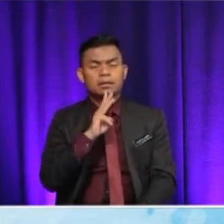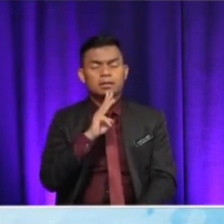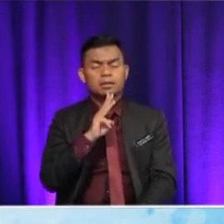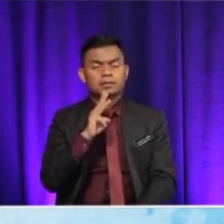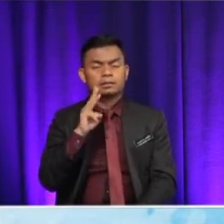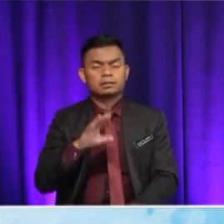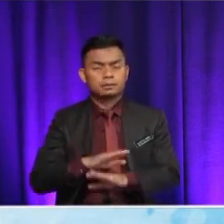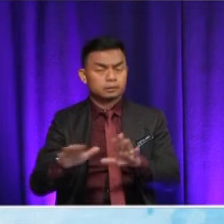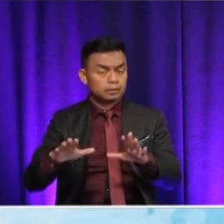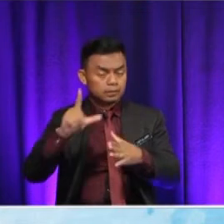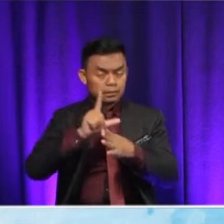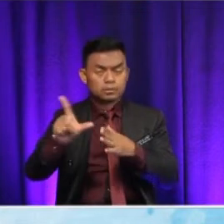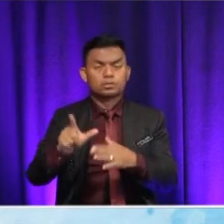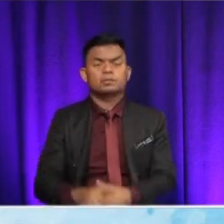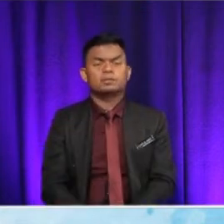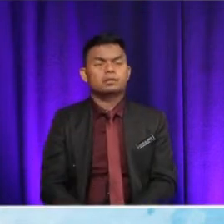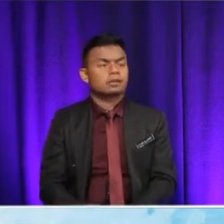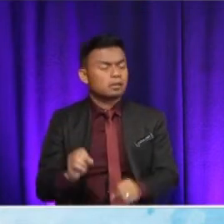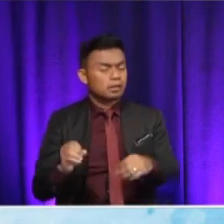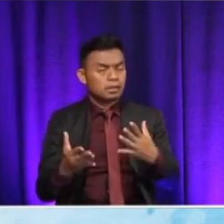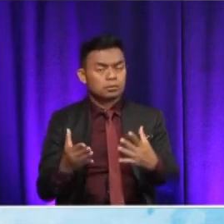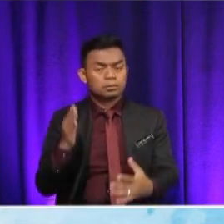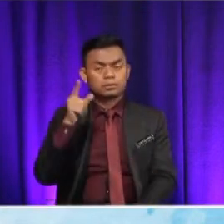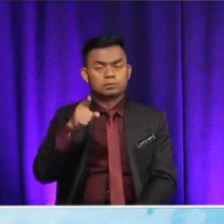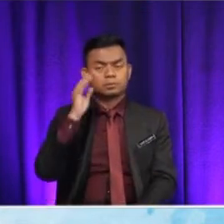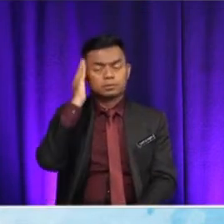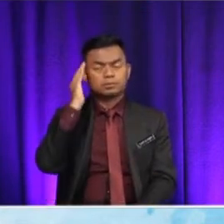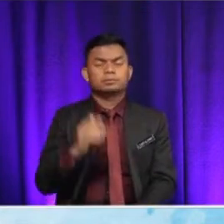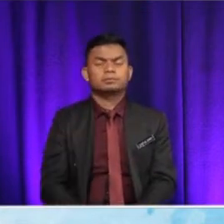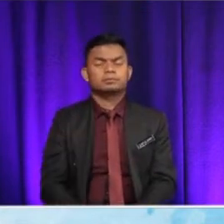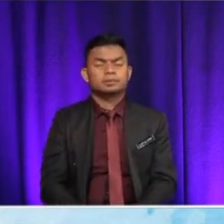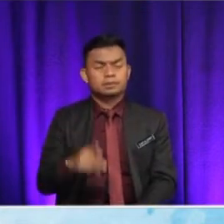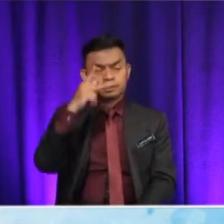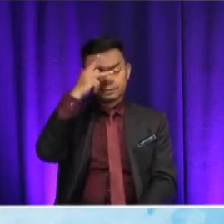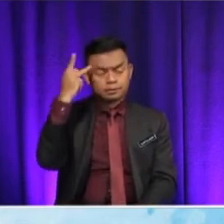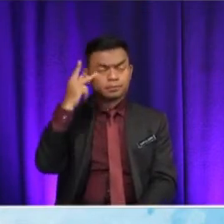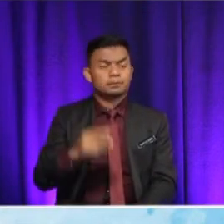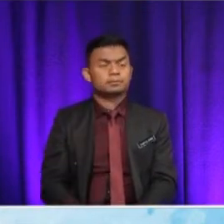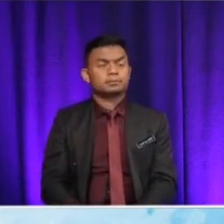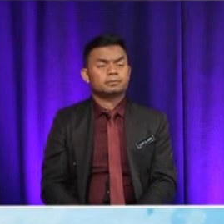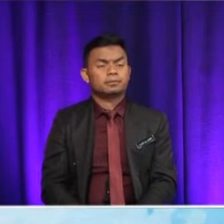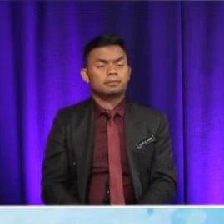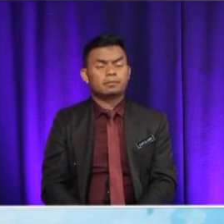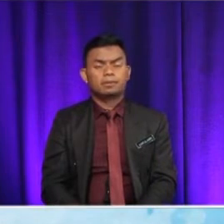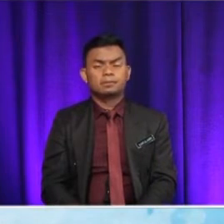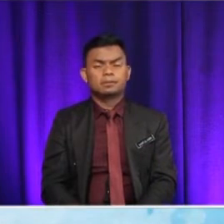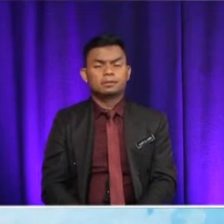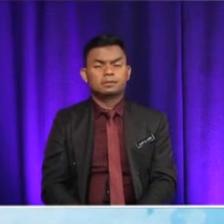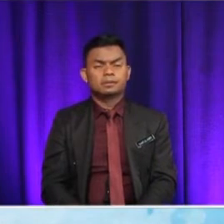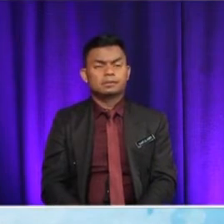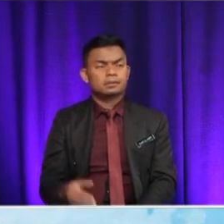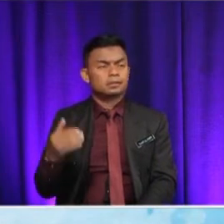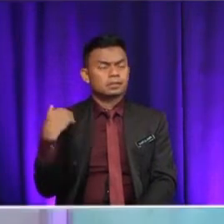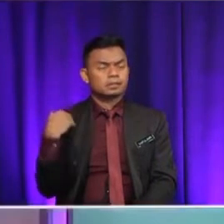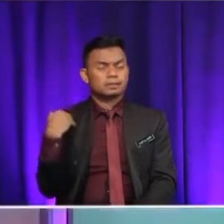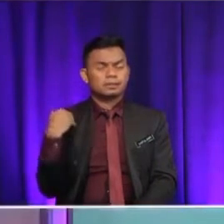tidak langsung. Okey, macam mana dia boleh tahu bekalan air tidak langsung? Sebab dia nampak kat sini, walaupun ada